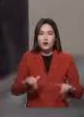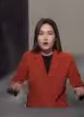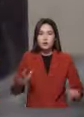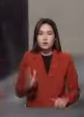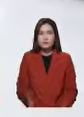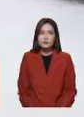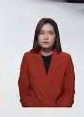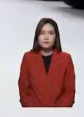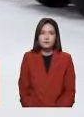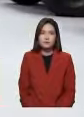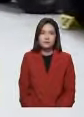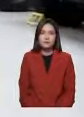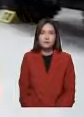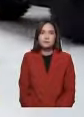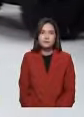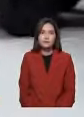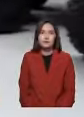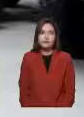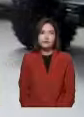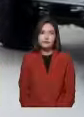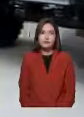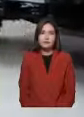Бақытбек, Ақбота Базарбай, Астана Таймс.